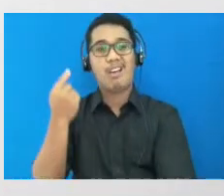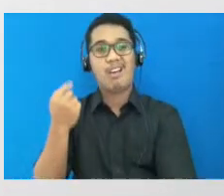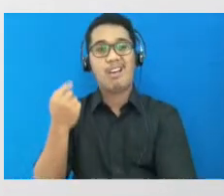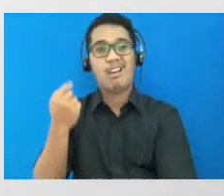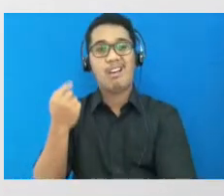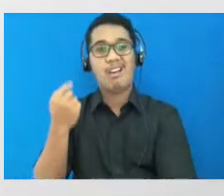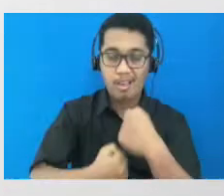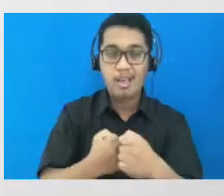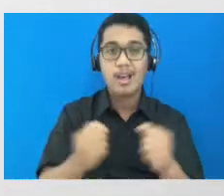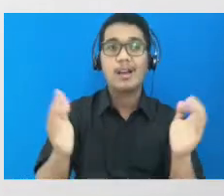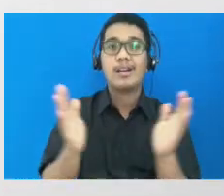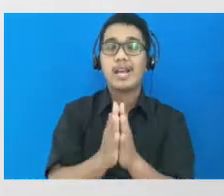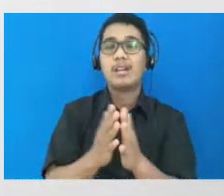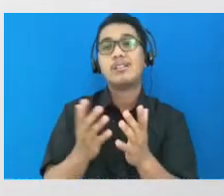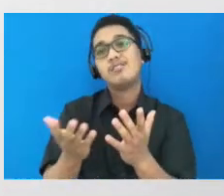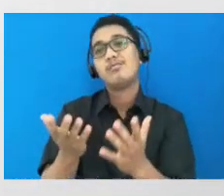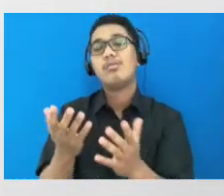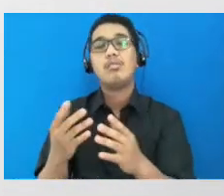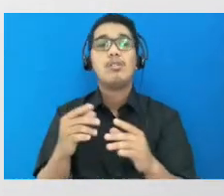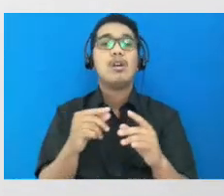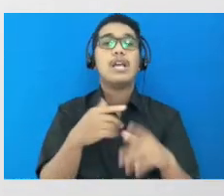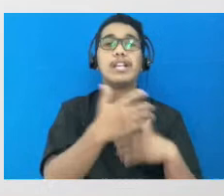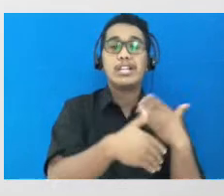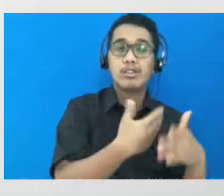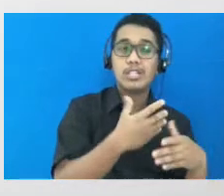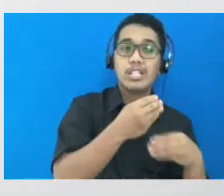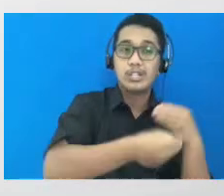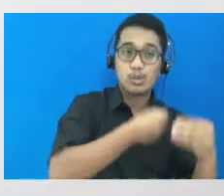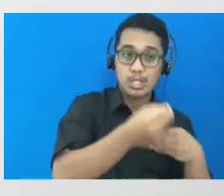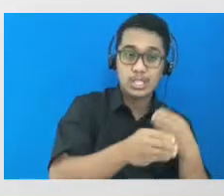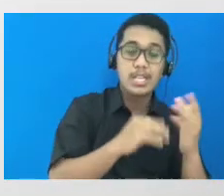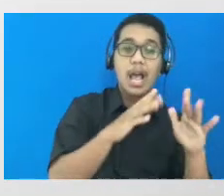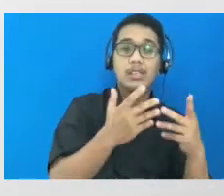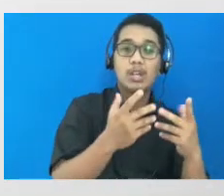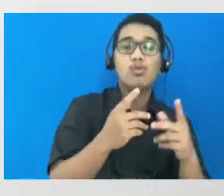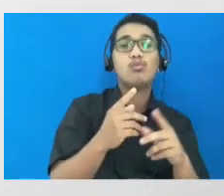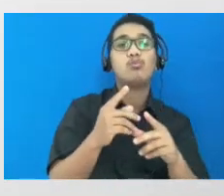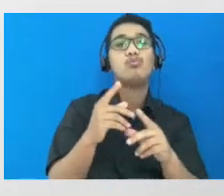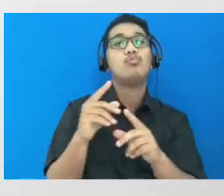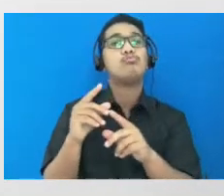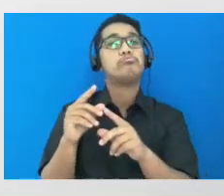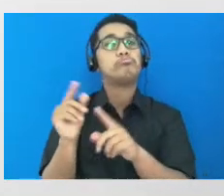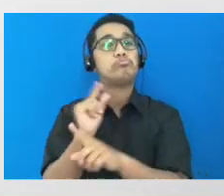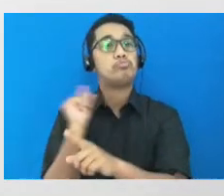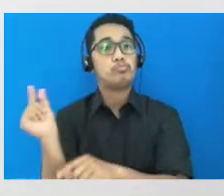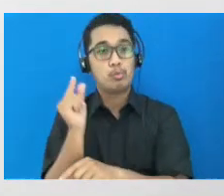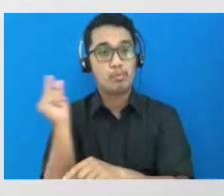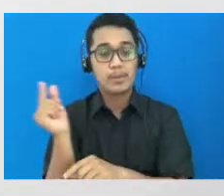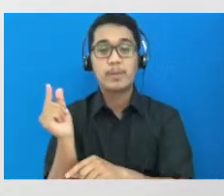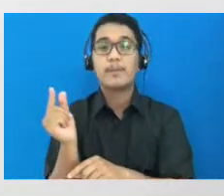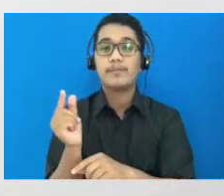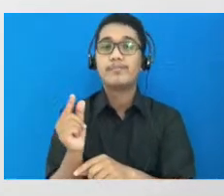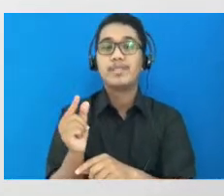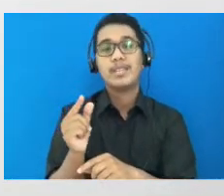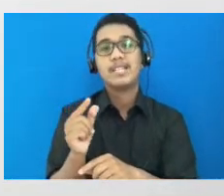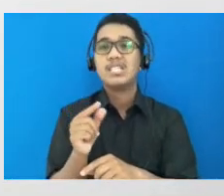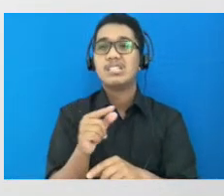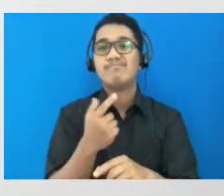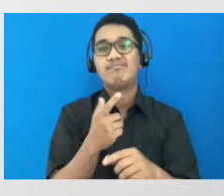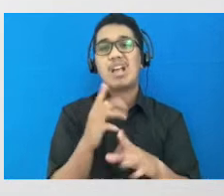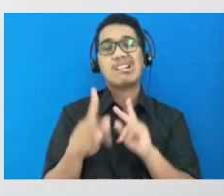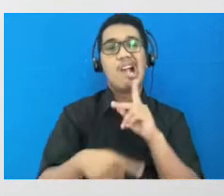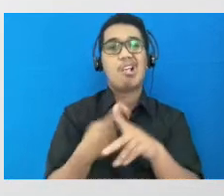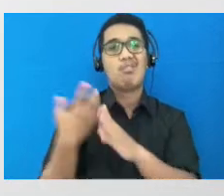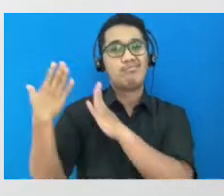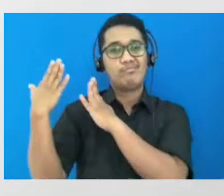dari pelaku industri, juga sektor publik. Jadi akan sangat tidak fair jika kita meletakkannya di pundak